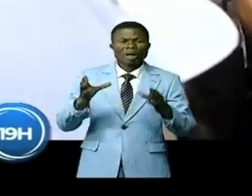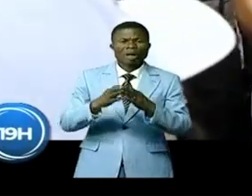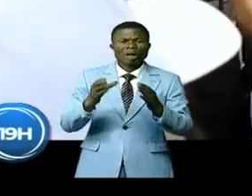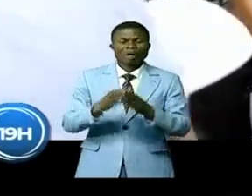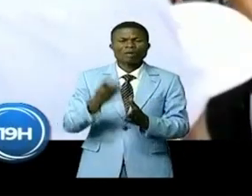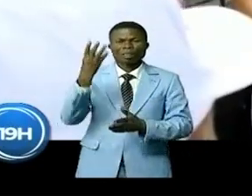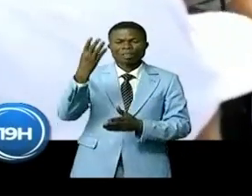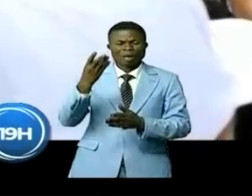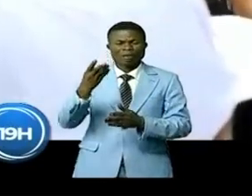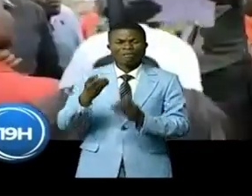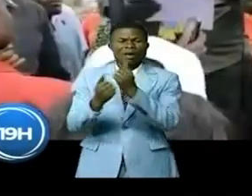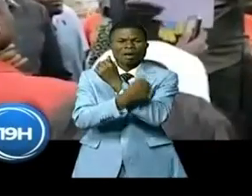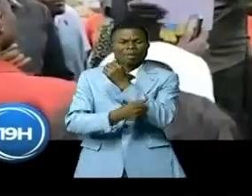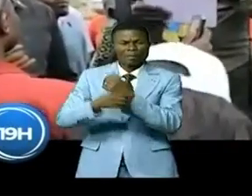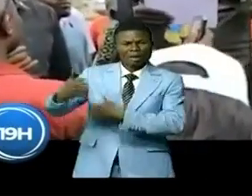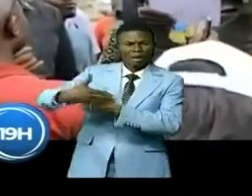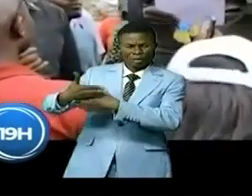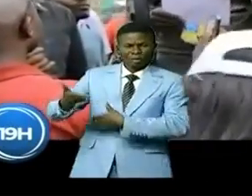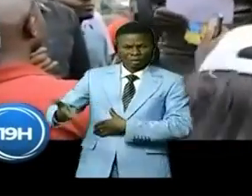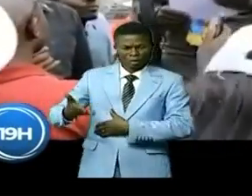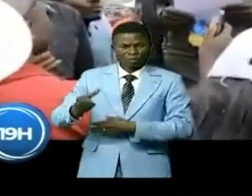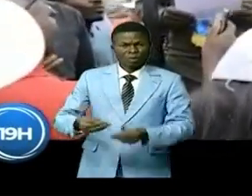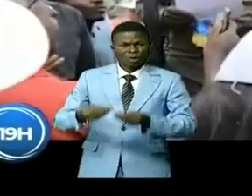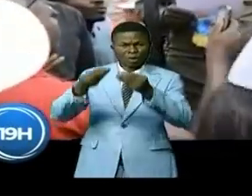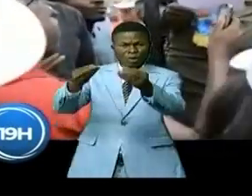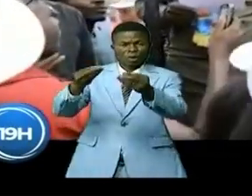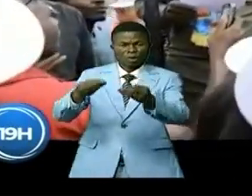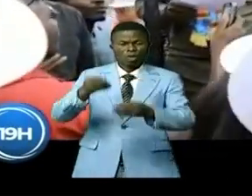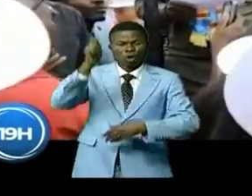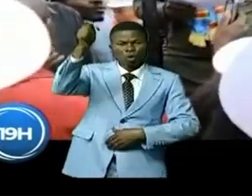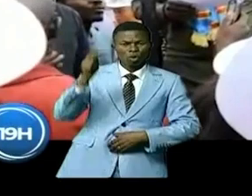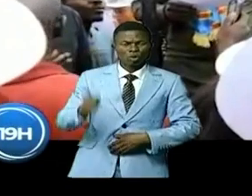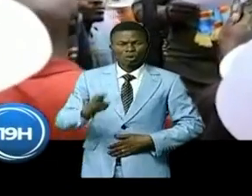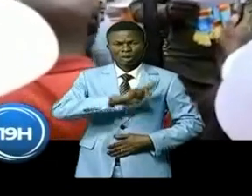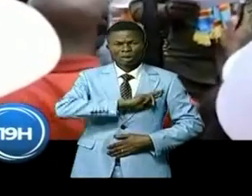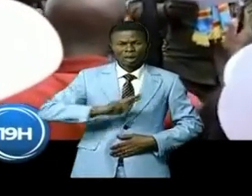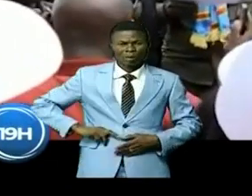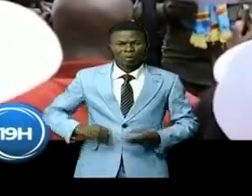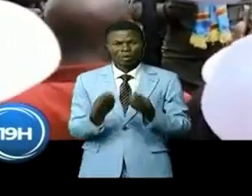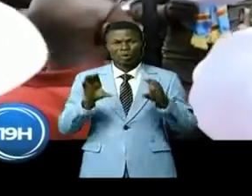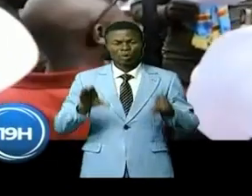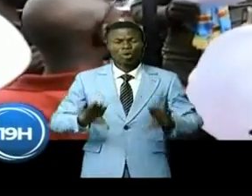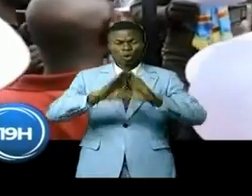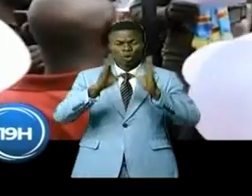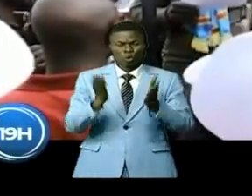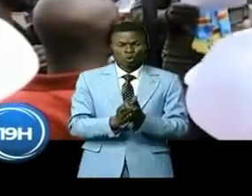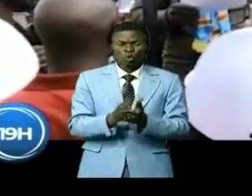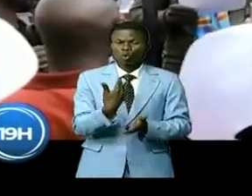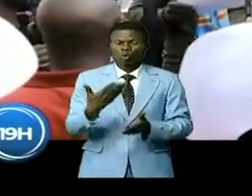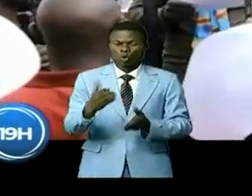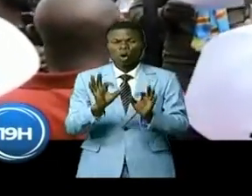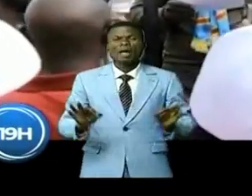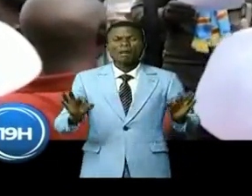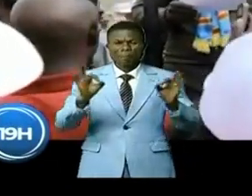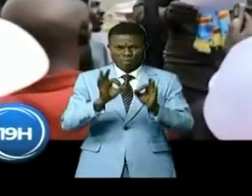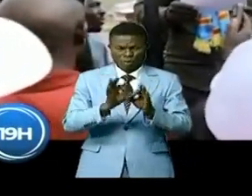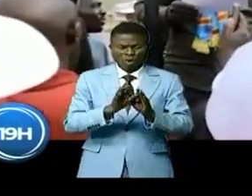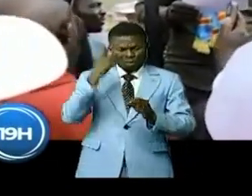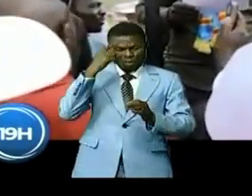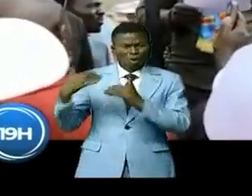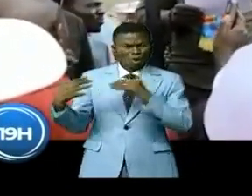pays voisins. De doter aux forces armées de la République tous les moyens matériels de